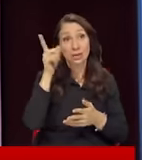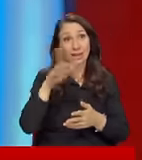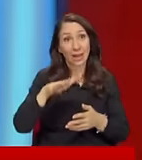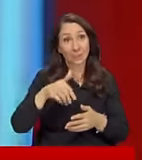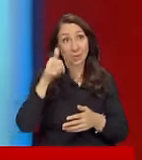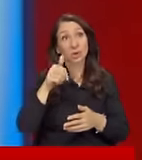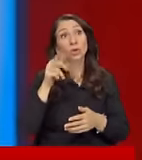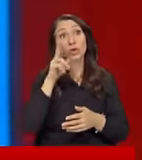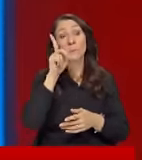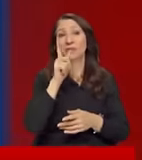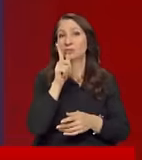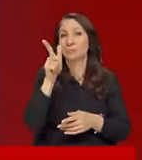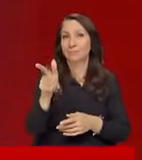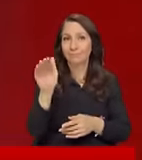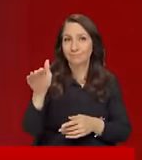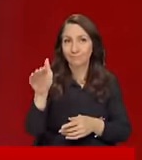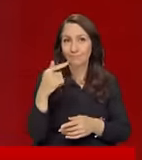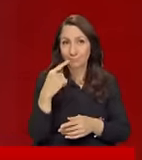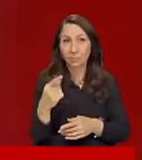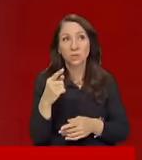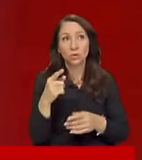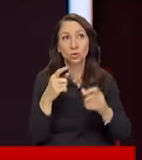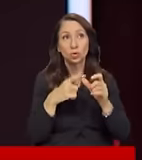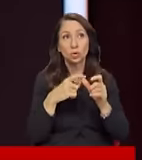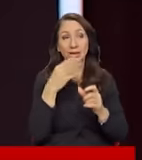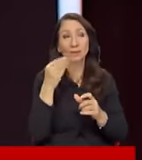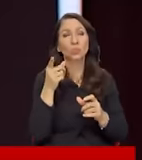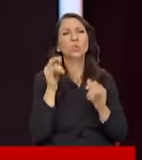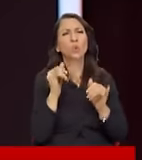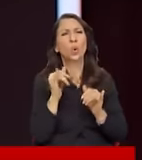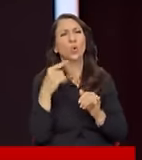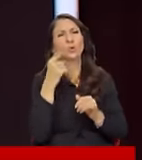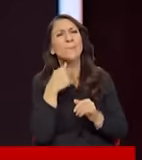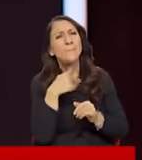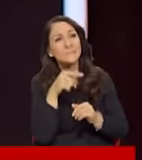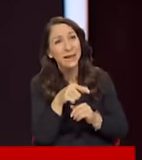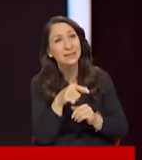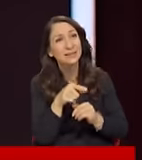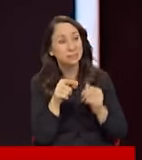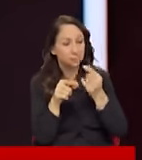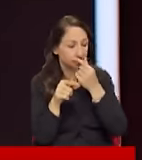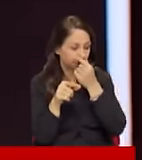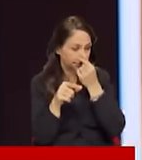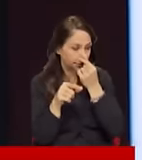Genel Başkanı'ndan yani, da son bir çağrı diye bu, sesleniş bu oldu Şükrü kötü. Gence. Yani onun için ben mesela